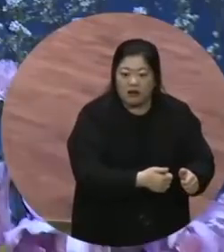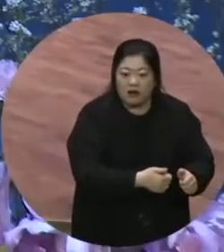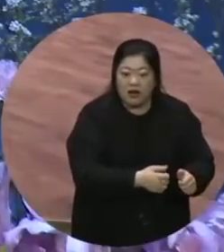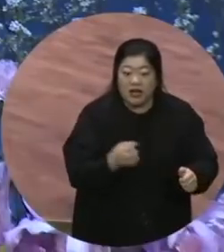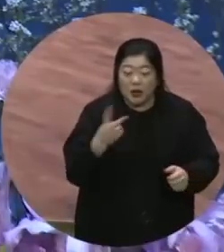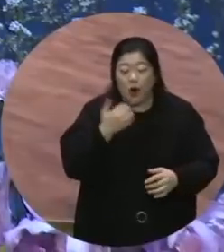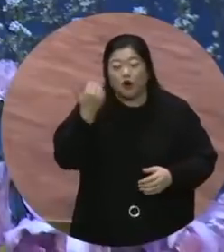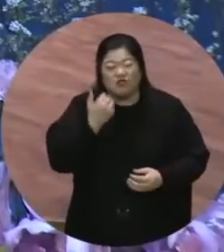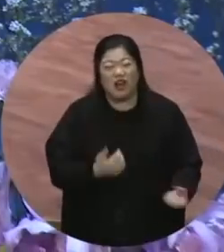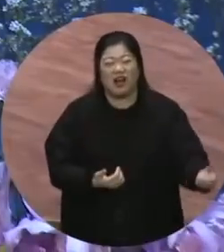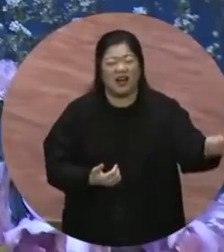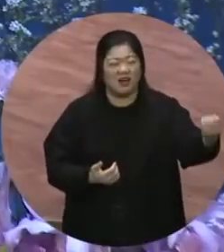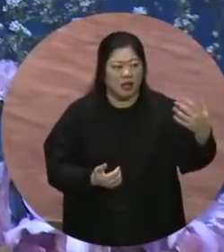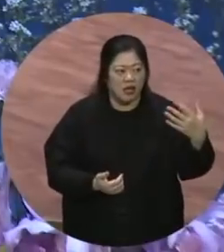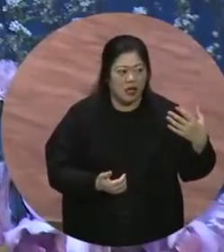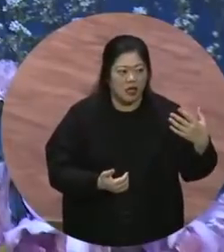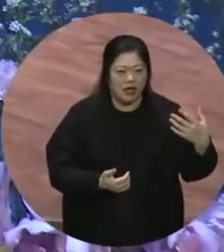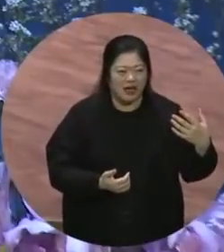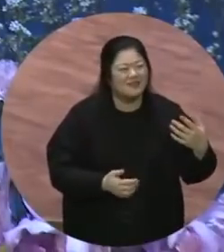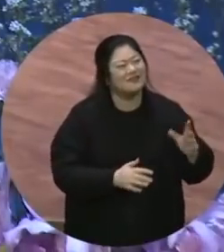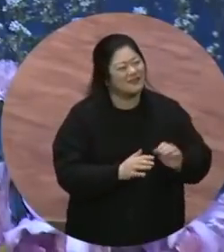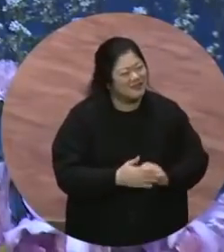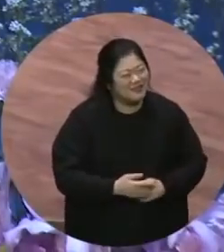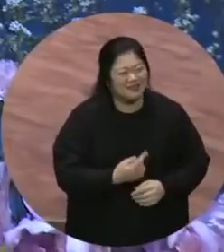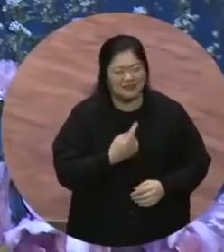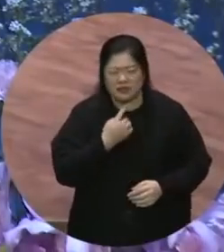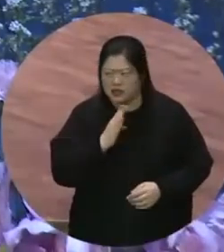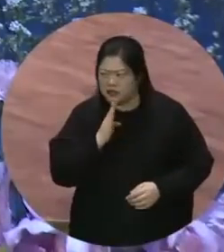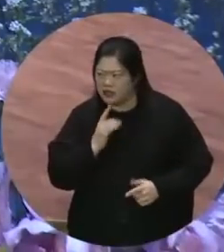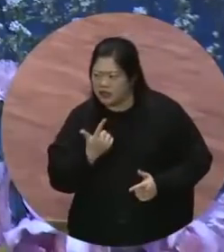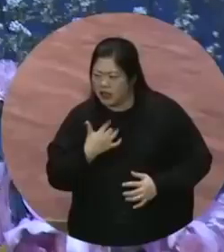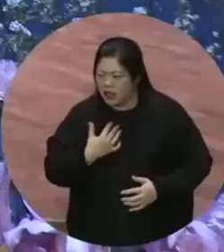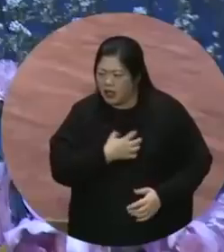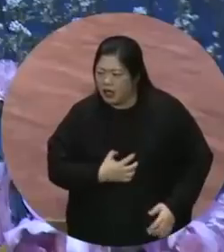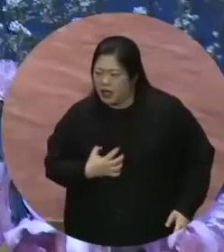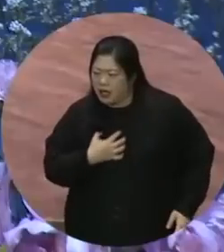밤새우고, 그렇게 갈등하는 온갖 질병 속에 다 빠지도록.